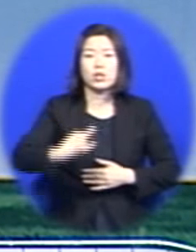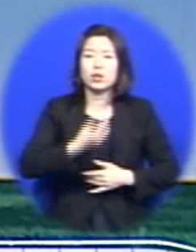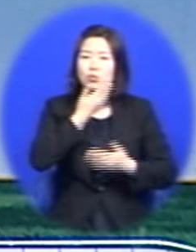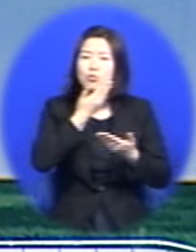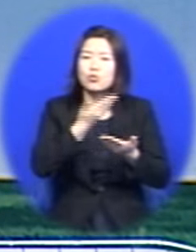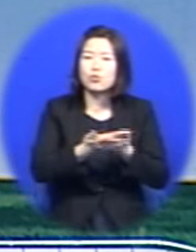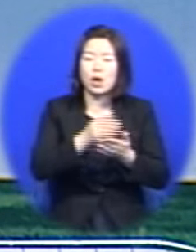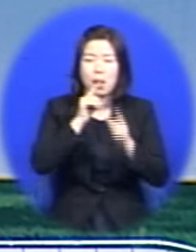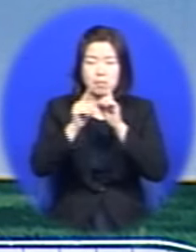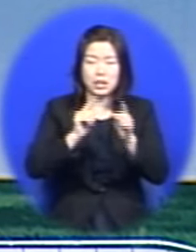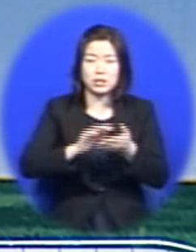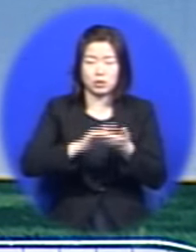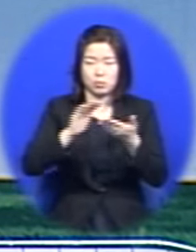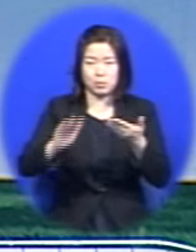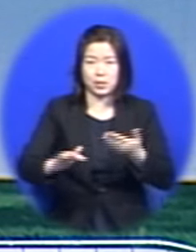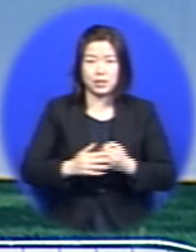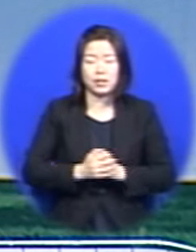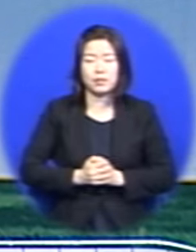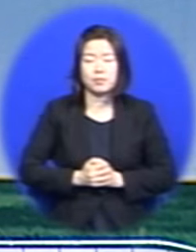말씀입니다.